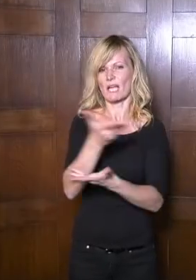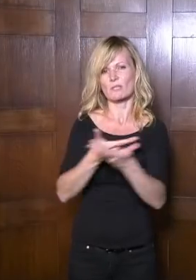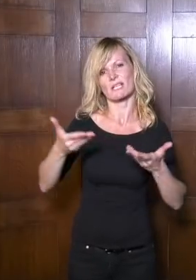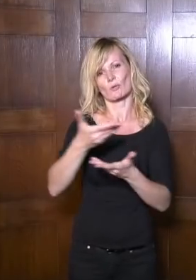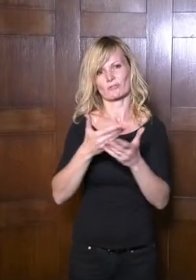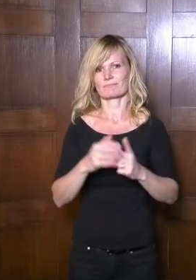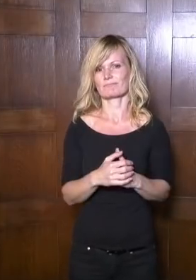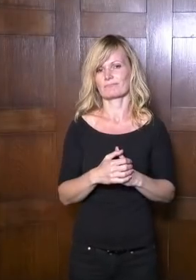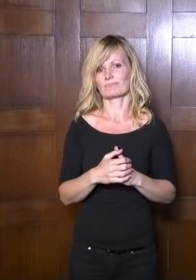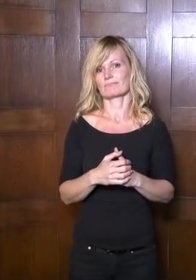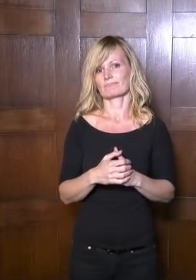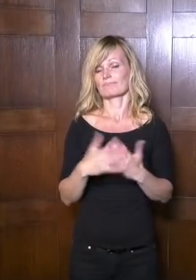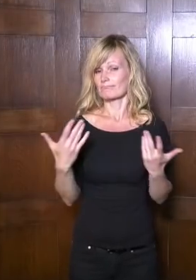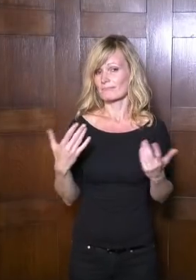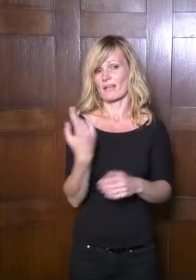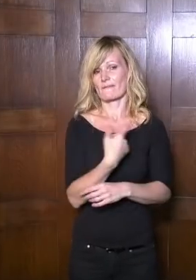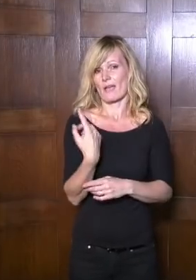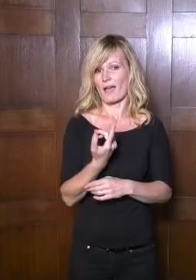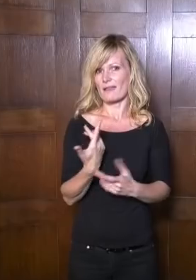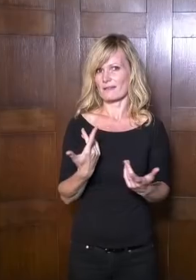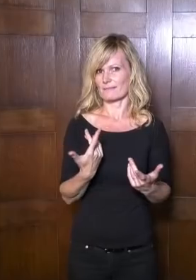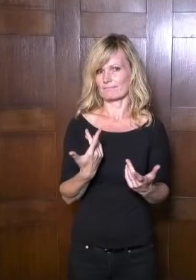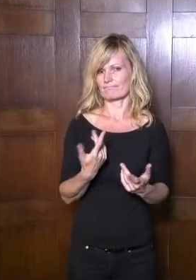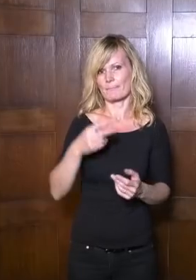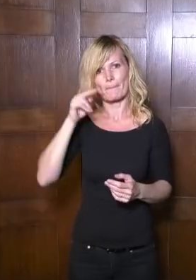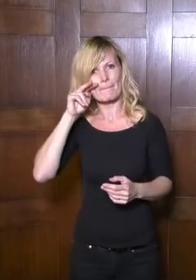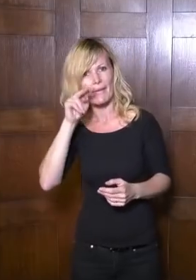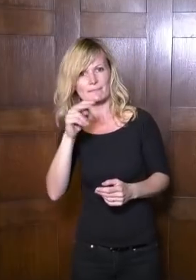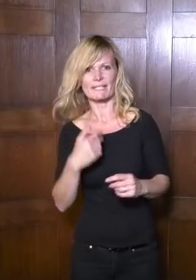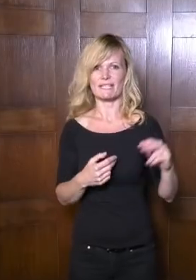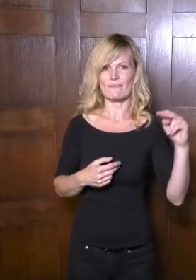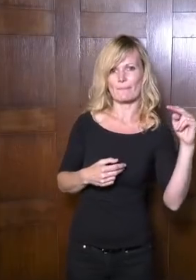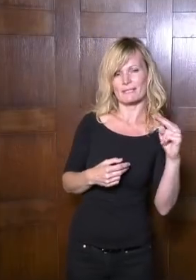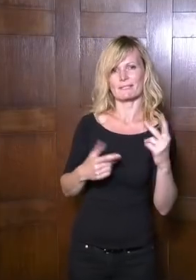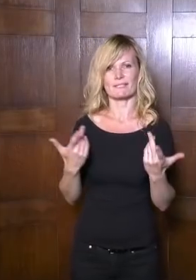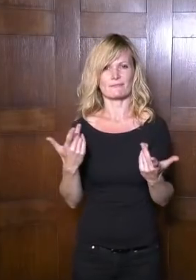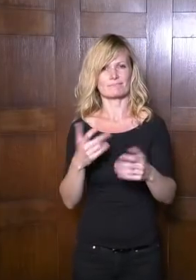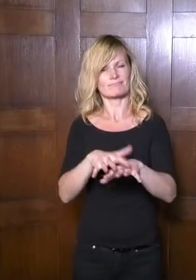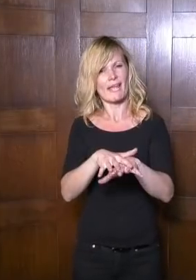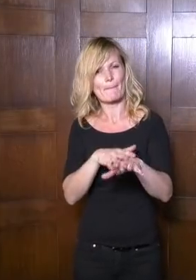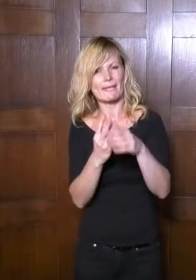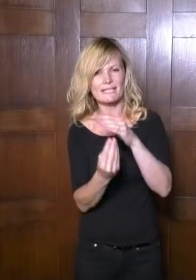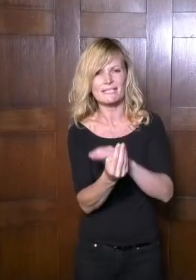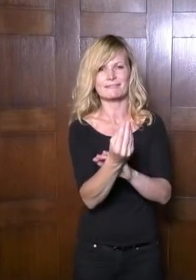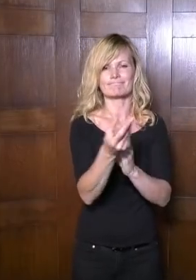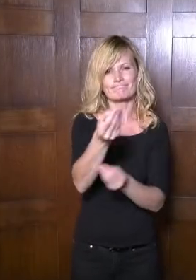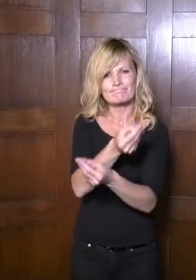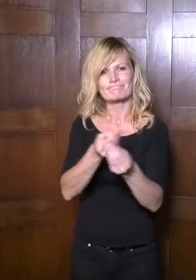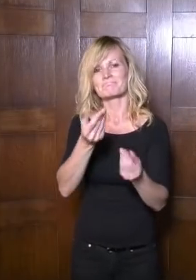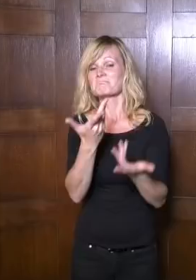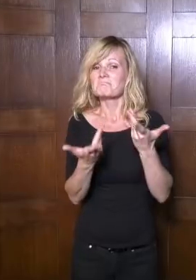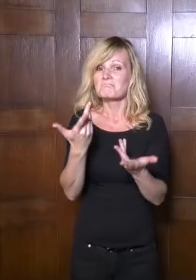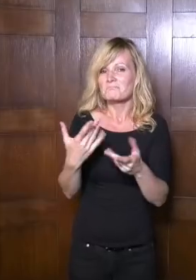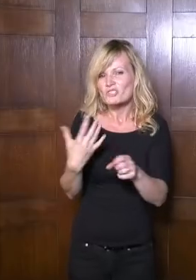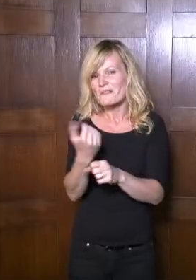dümmer. Auch diesen Perspektivwechsel, der auch mit Empathie verbunden sein darf, einmal vorzunehmen. Der andere hat es möglicherweise